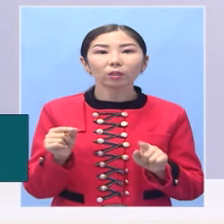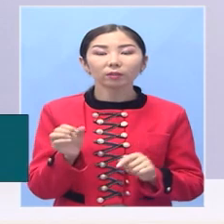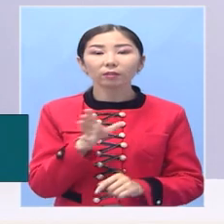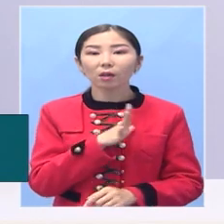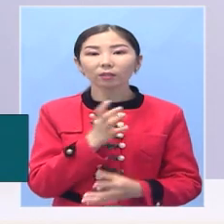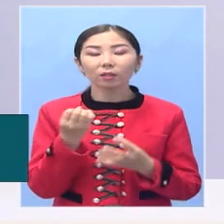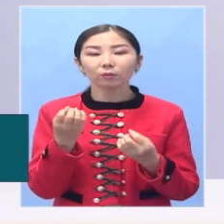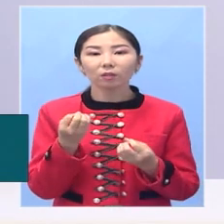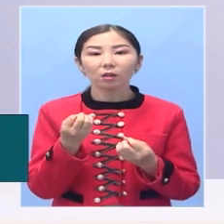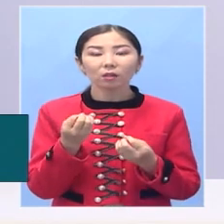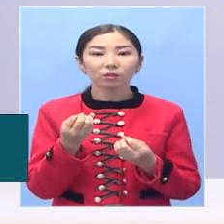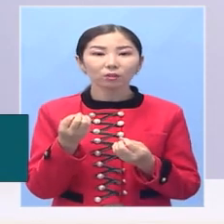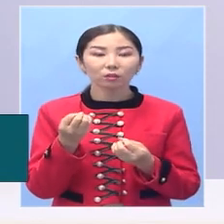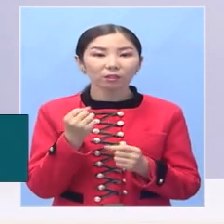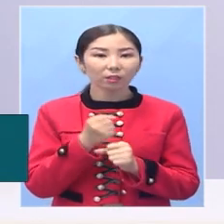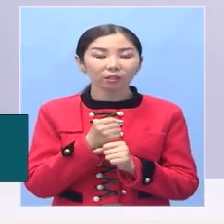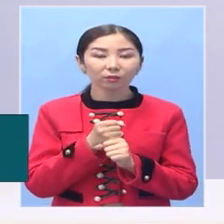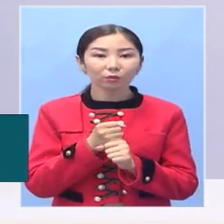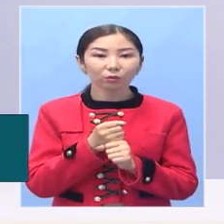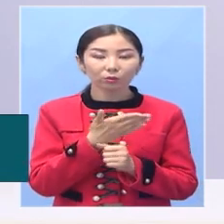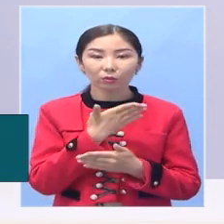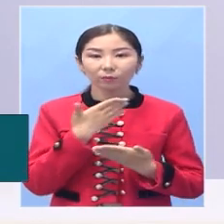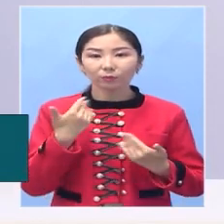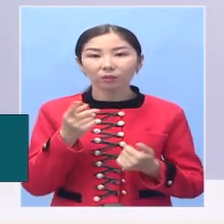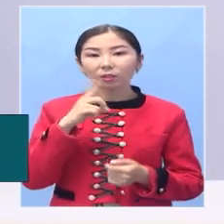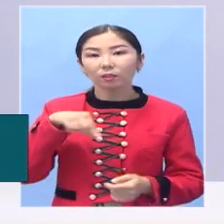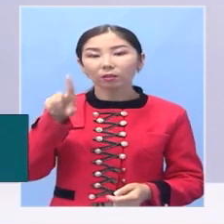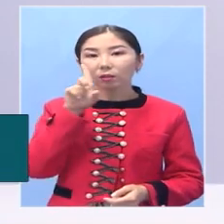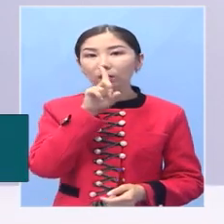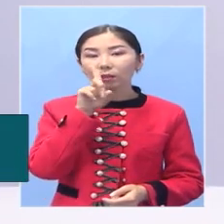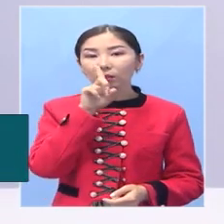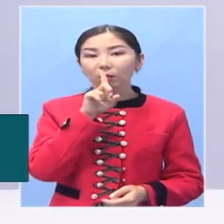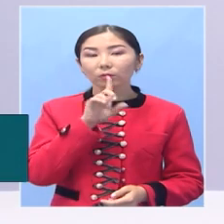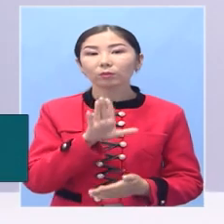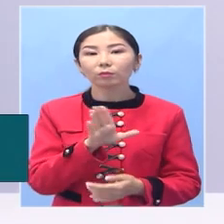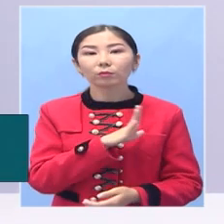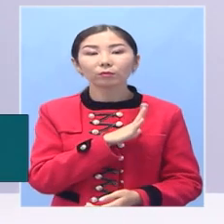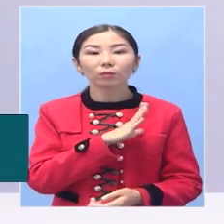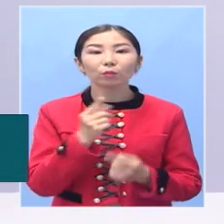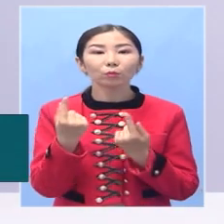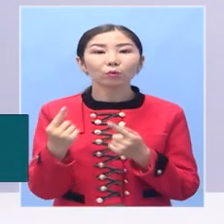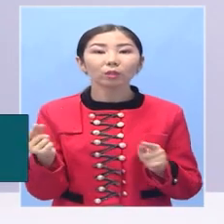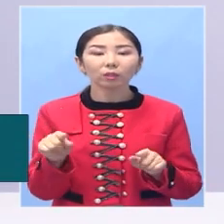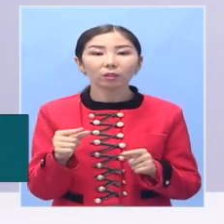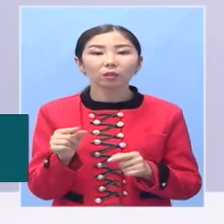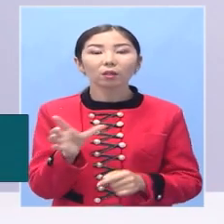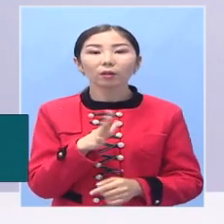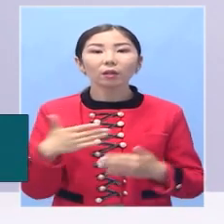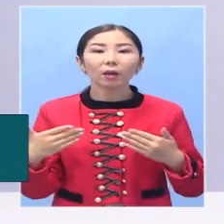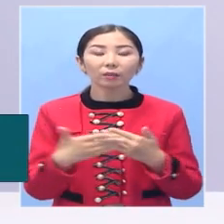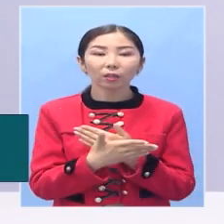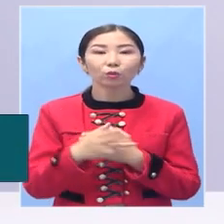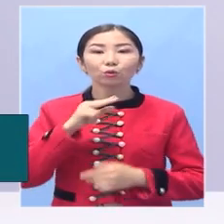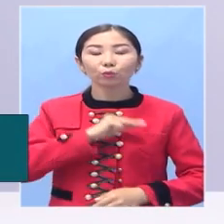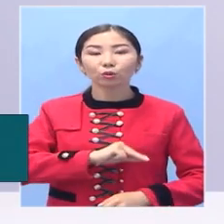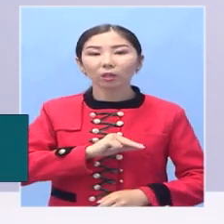мен олар жасалмай жатыр. Кішкене сол жағынан менде азынап не бар. Енді одан бөлек жаңағы қайта құру жұмыстарымыз